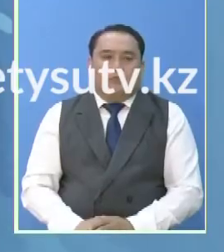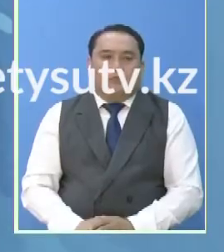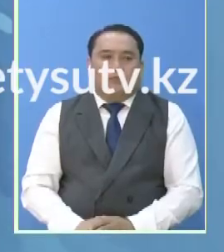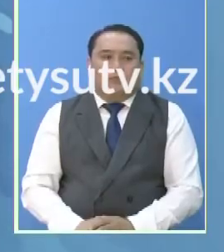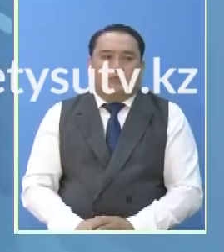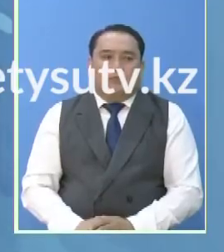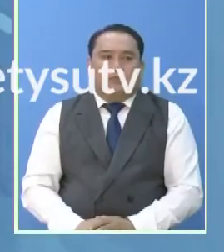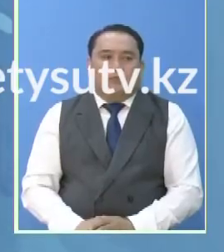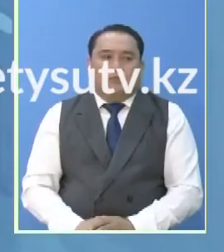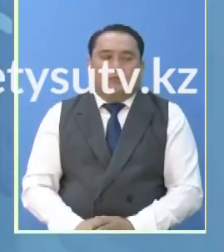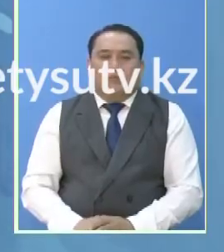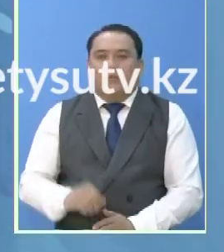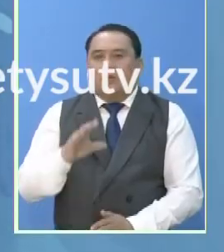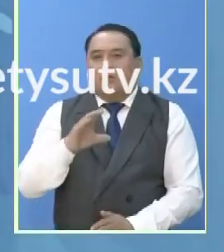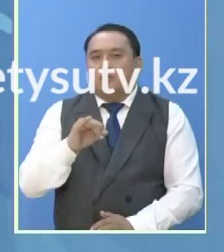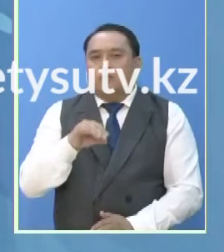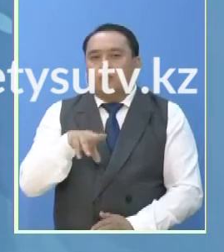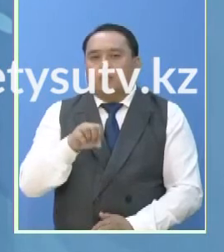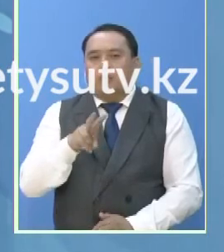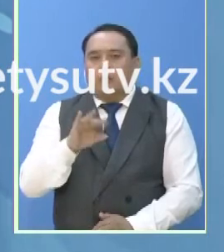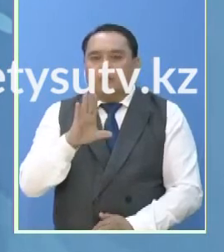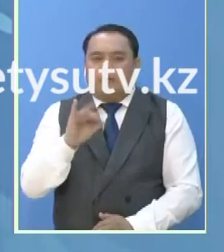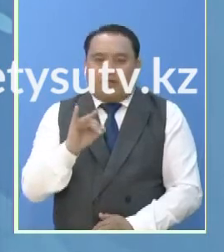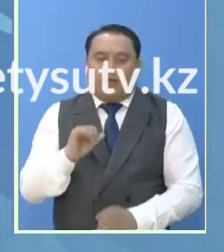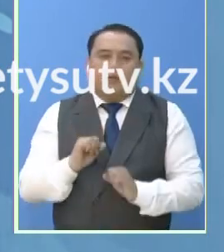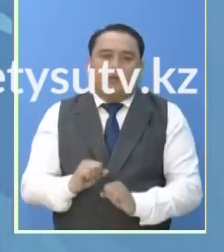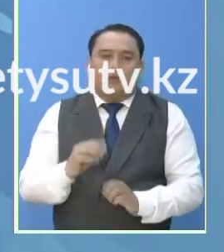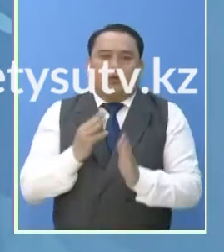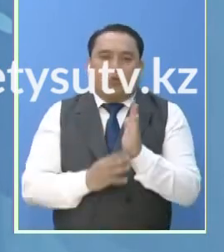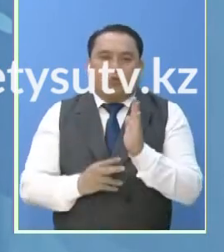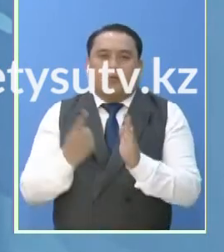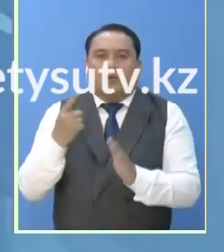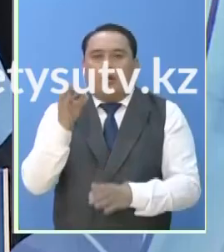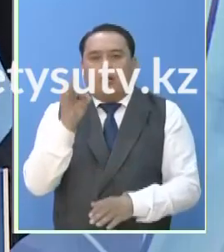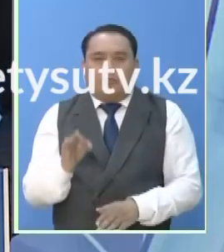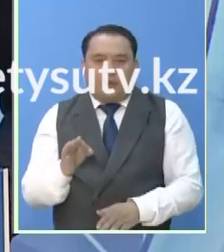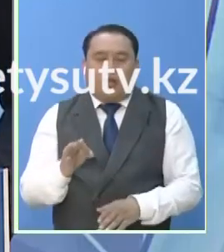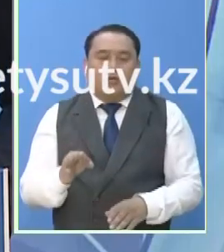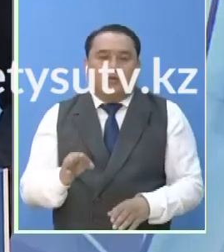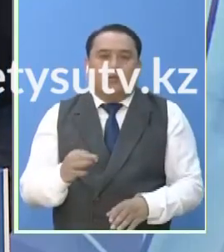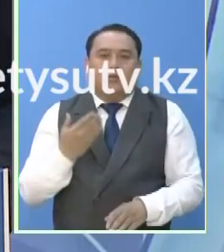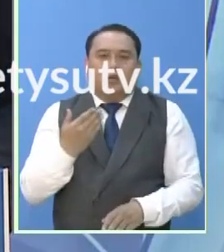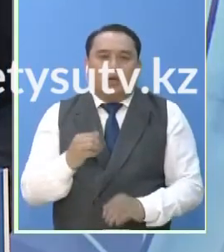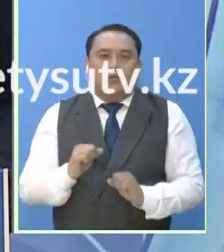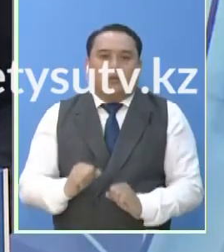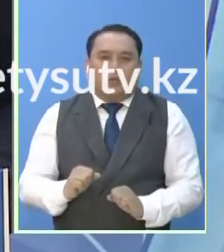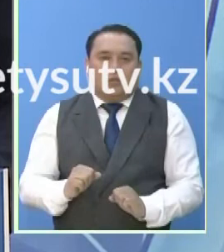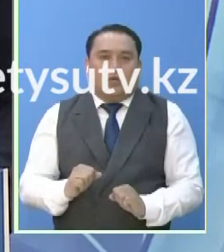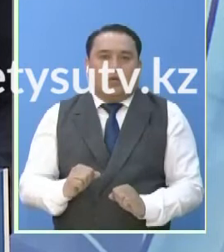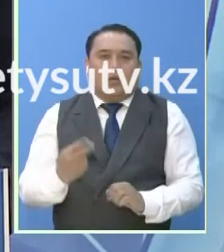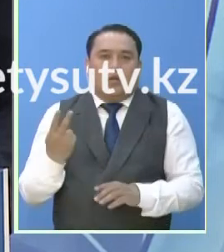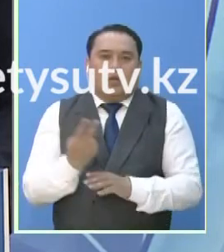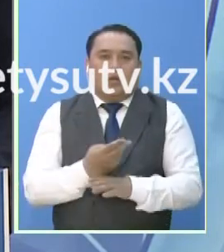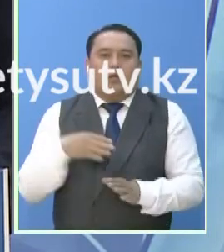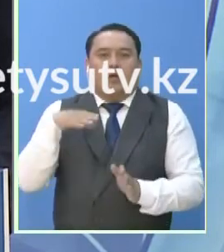алсак, Спутник V-нин защитасы 91.6% пайыз берет ал. Эки